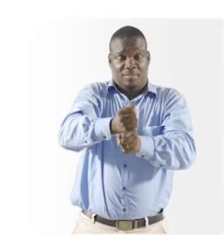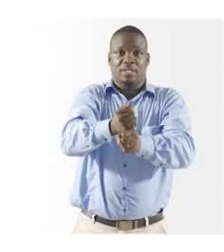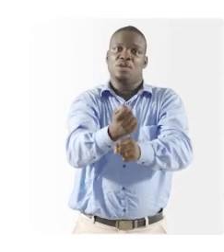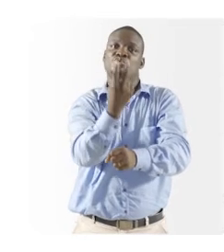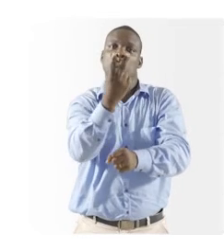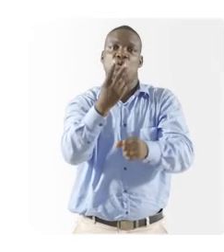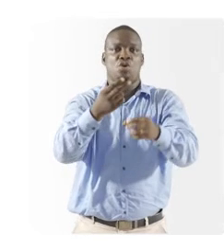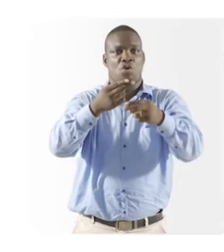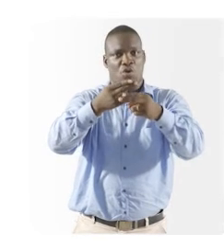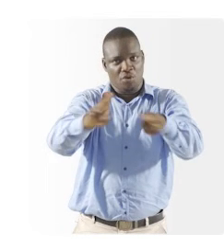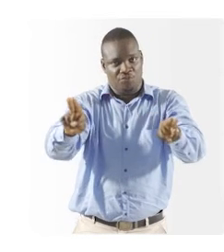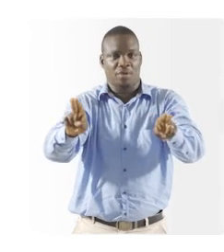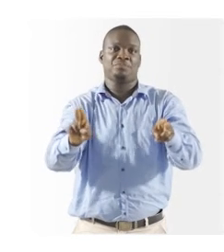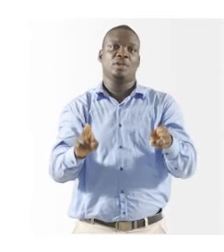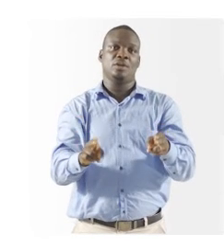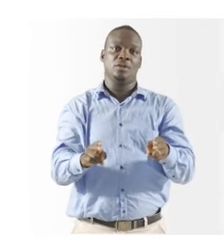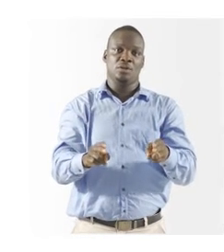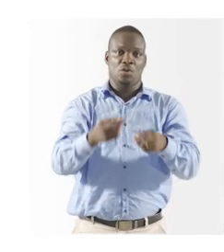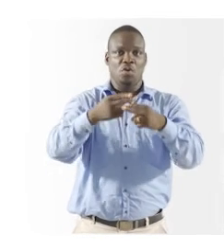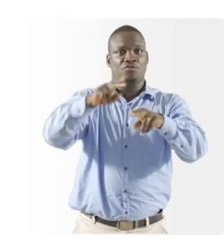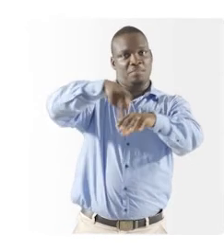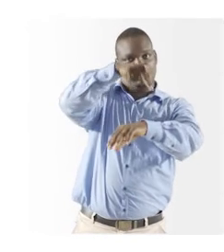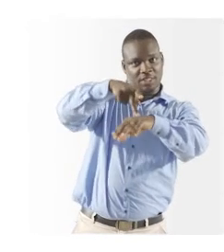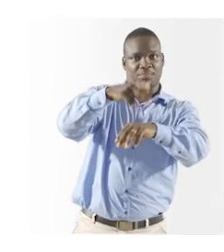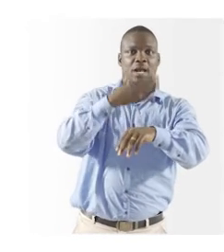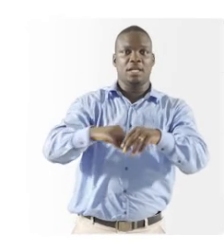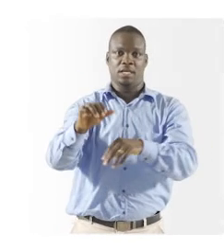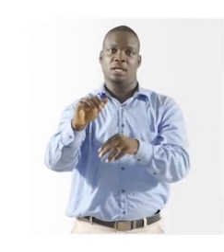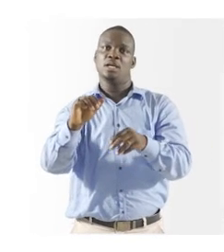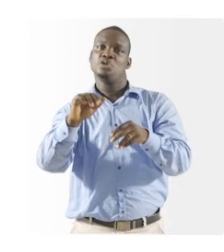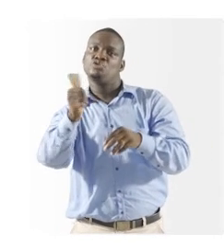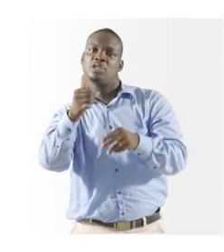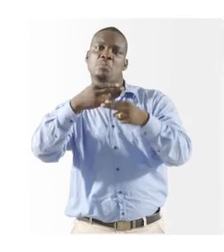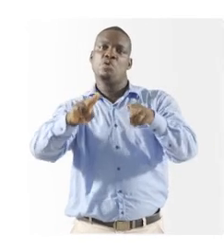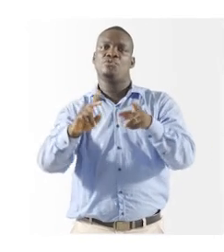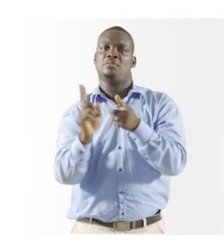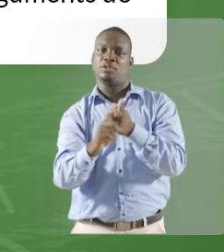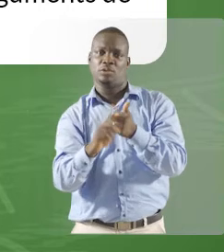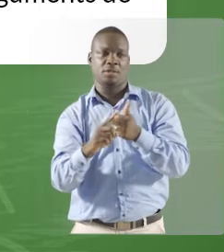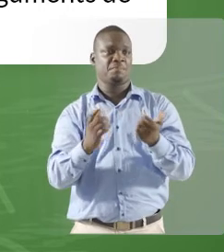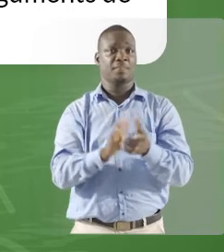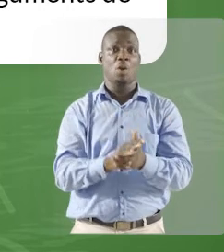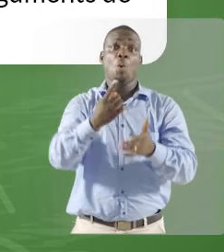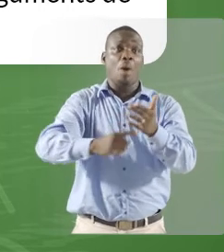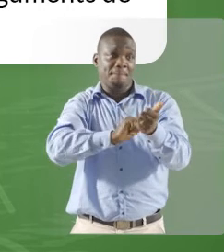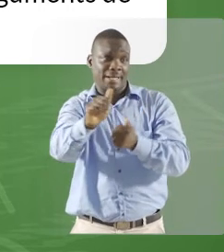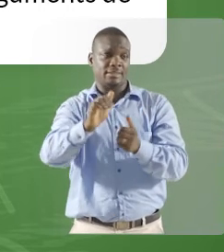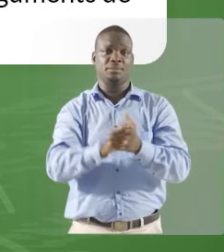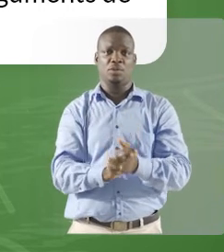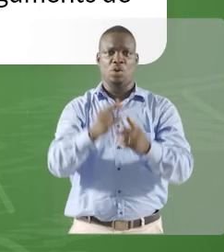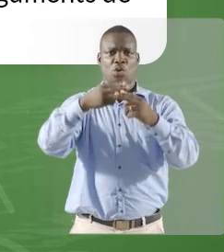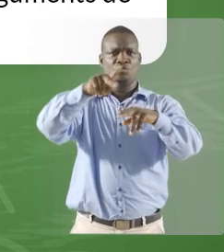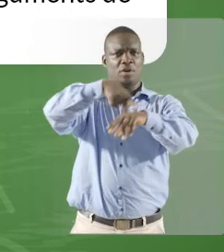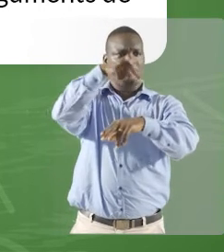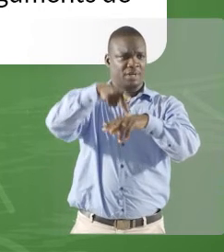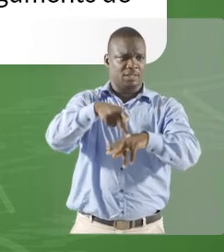principal et un œuf albumène. Que va-t-il se passer ensuite pour ces œufs-là? Alors, l'œuf principal